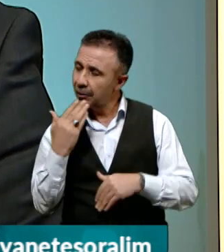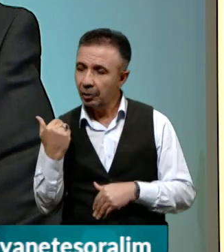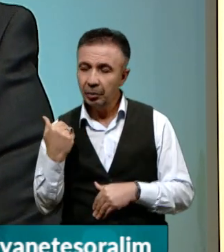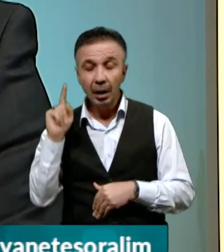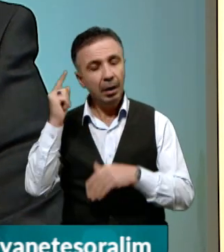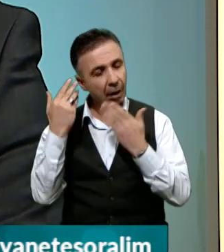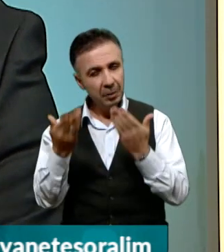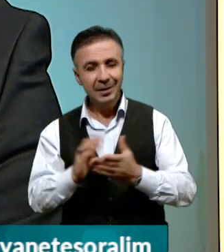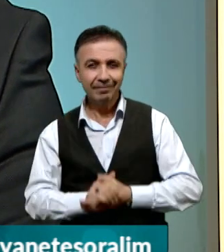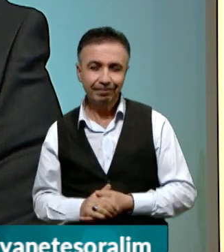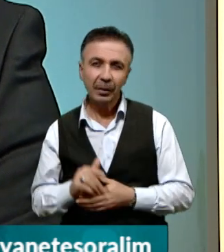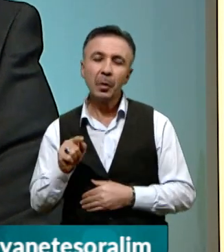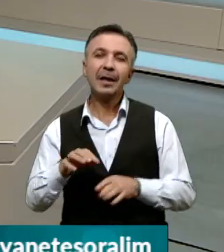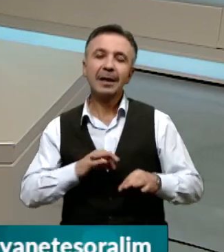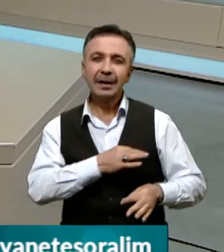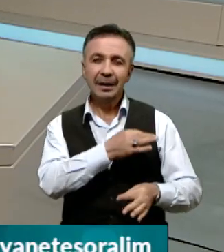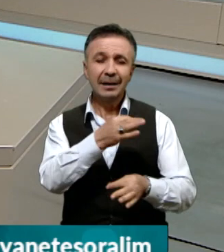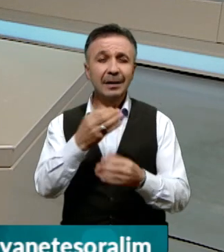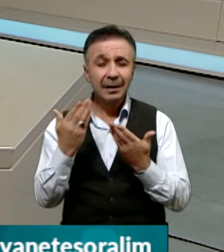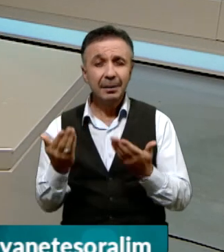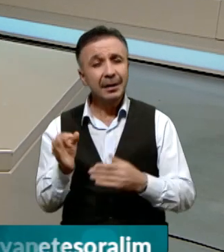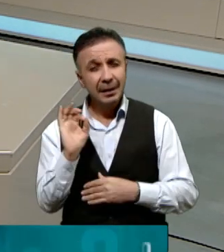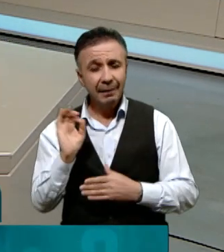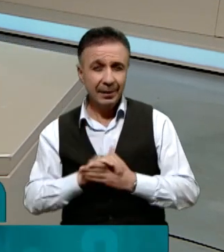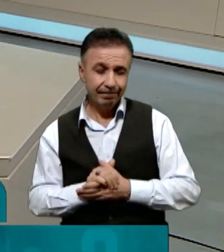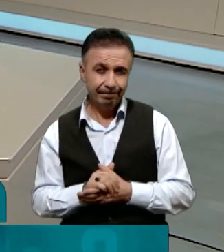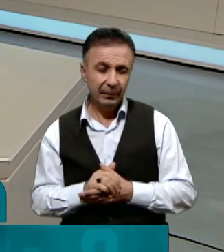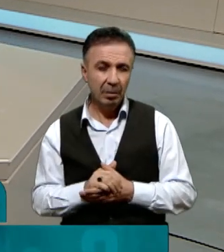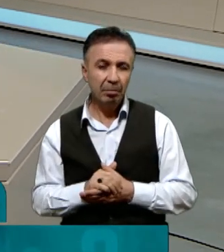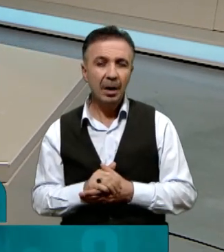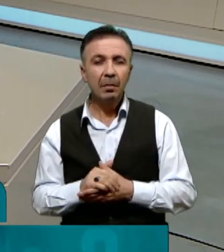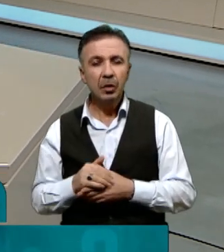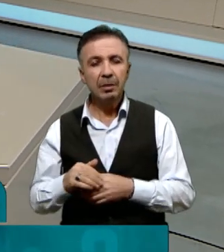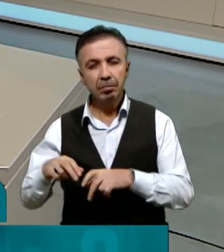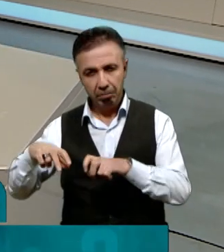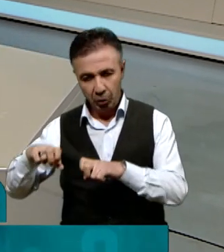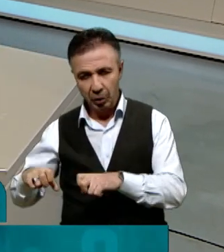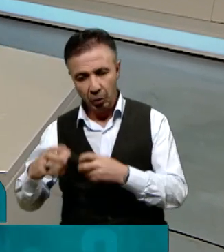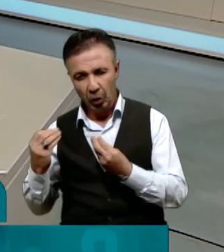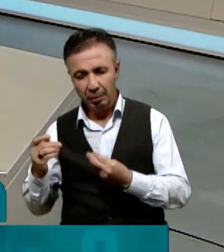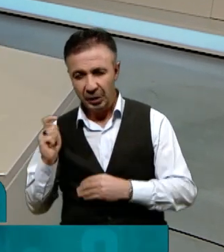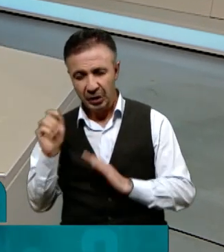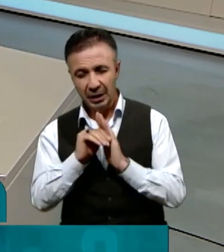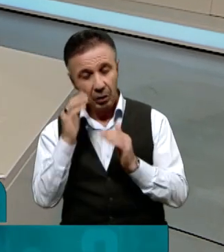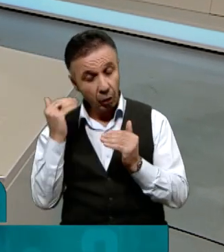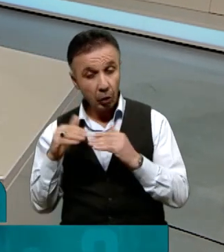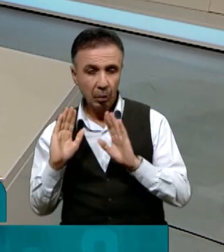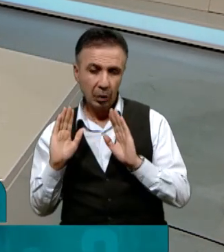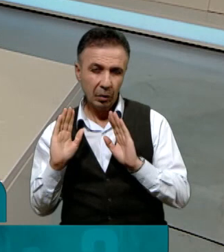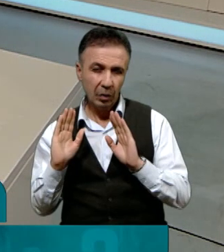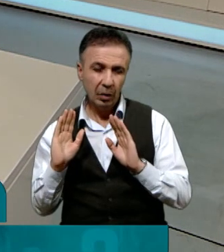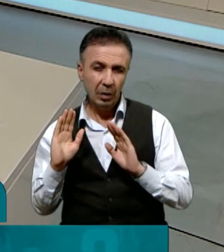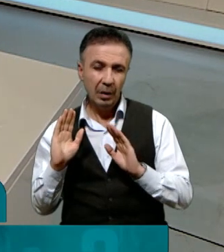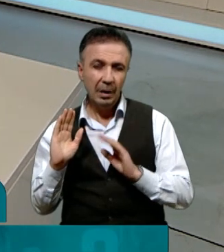Allah kabul etsin. Yani burada insanlar tabii ki evet işte mukim olma şartı ihlal ediliyor. Mukim olmadığı zaman da